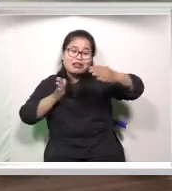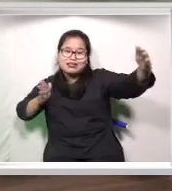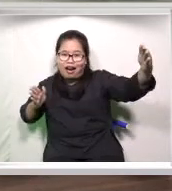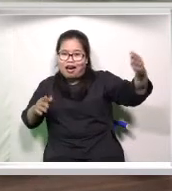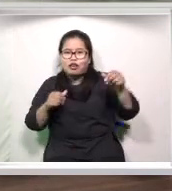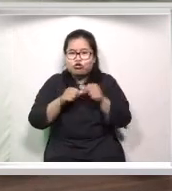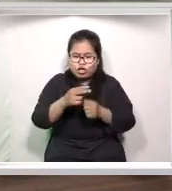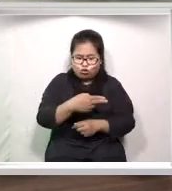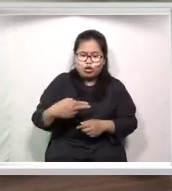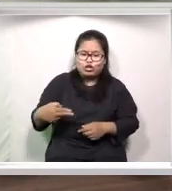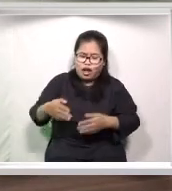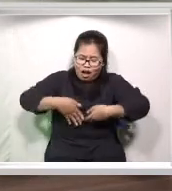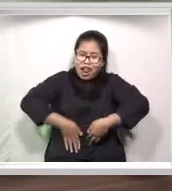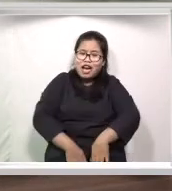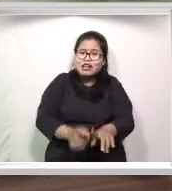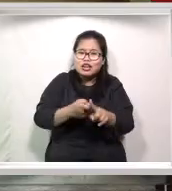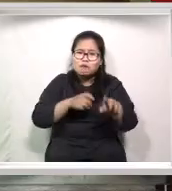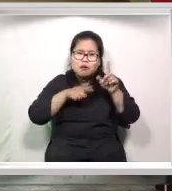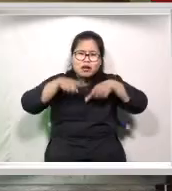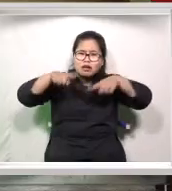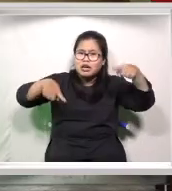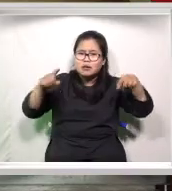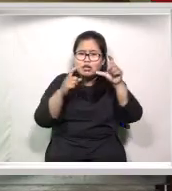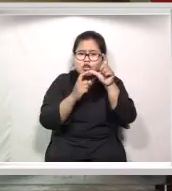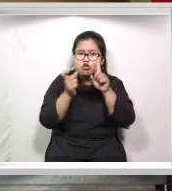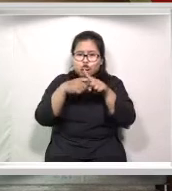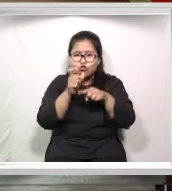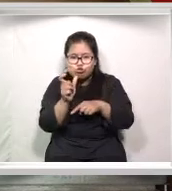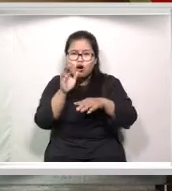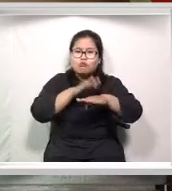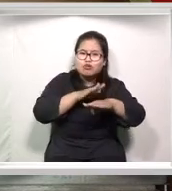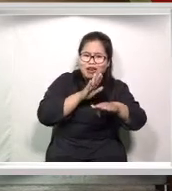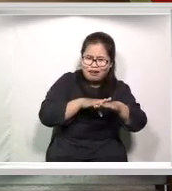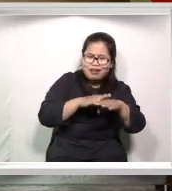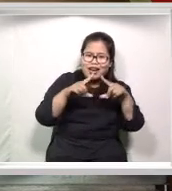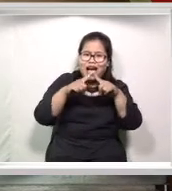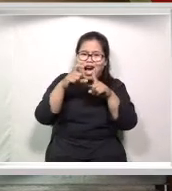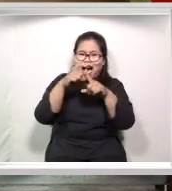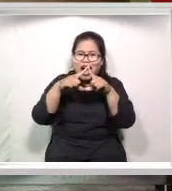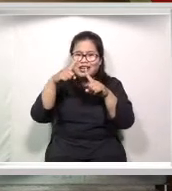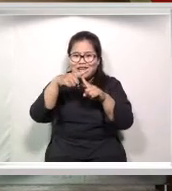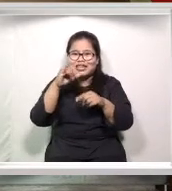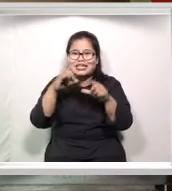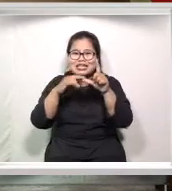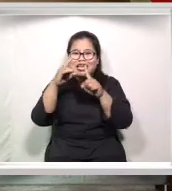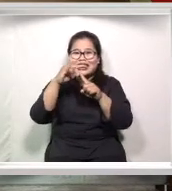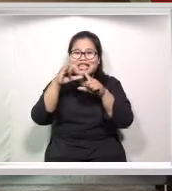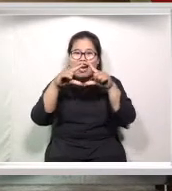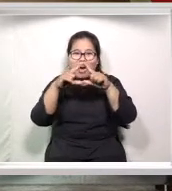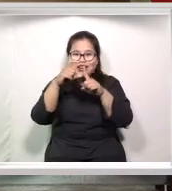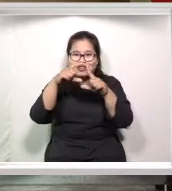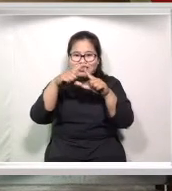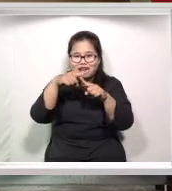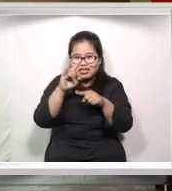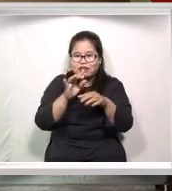lahir dari berbagai suku, budaya, dan istiadat di setiap daerah, serta memiliki